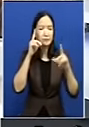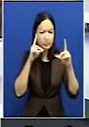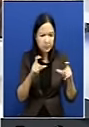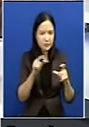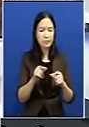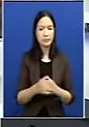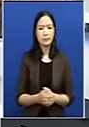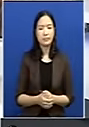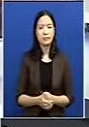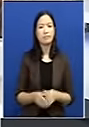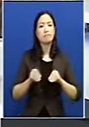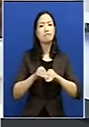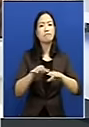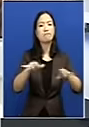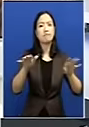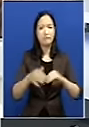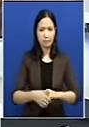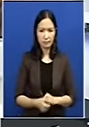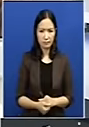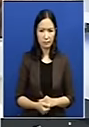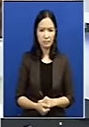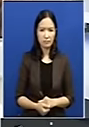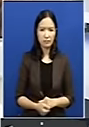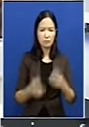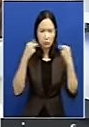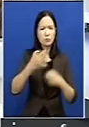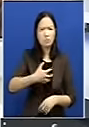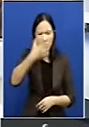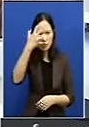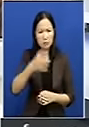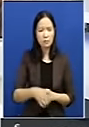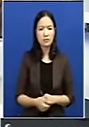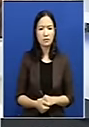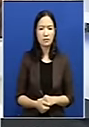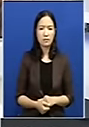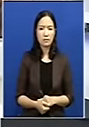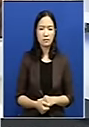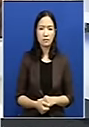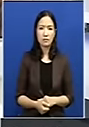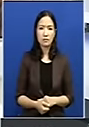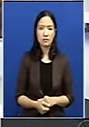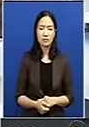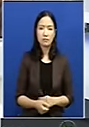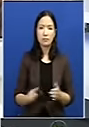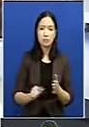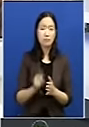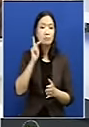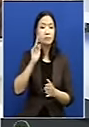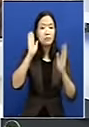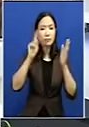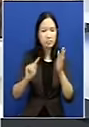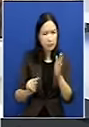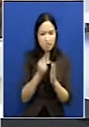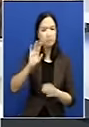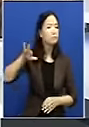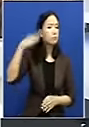ที่มีการเผยแพร่ออกไปคือนายกโมโหจริงๆมาแล้วก็เริ่มการแถลงข่าวที่โพเดียมพูดถึงเรื่